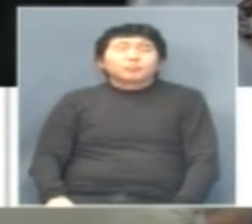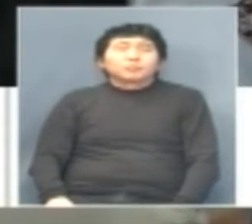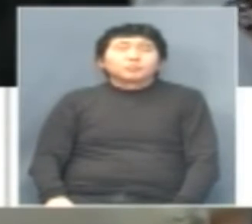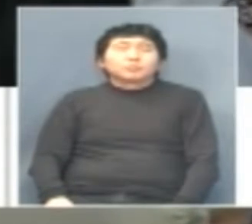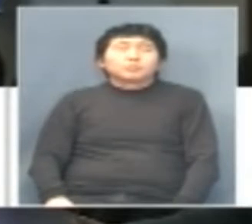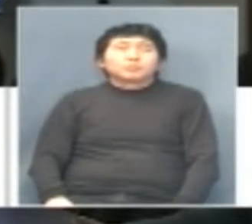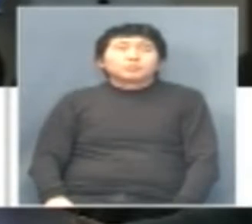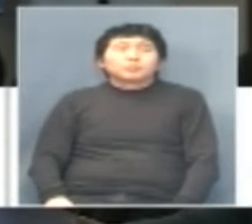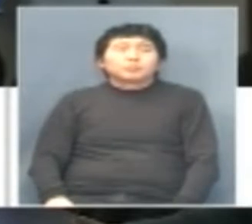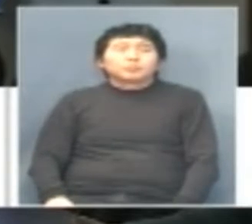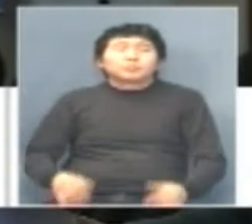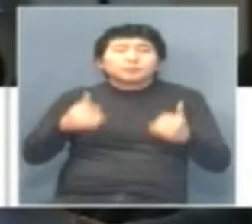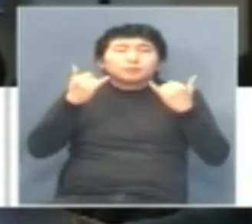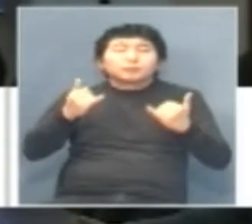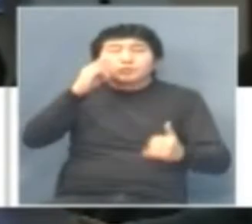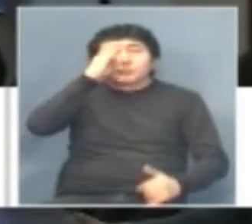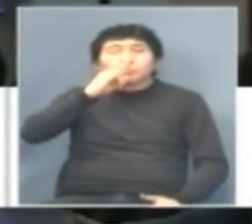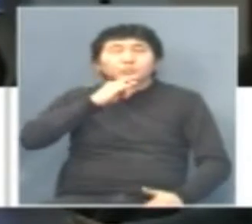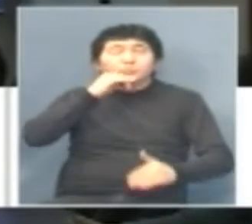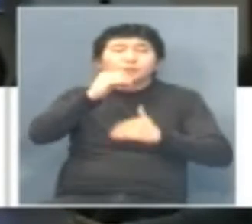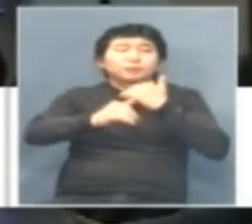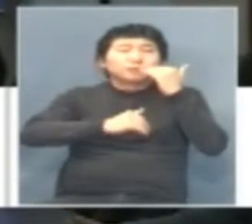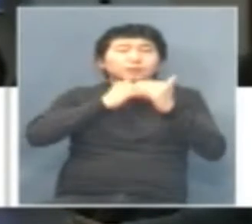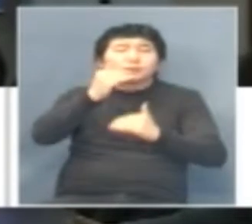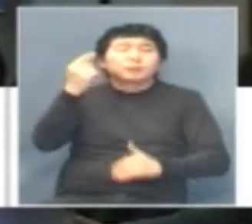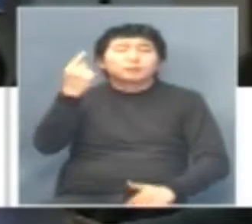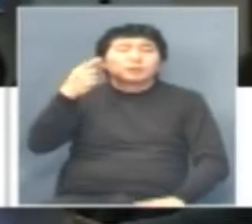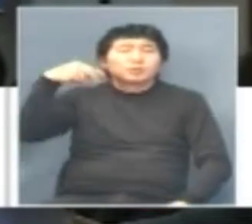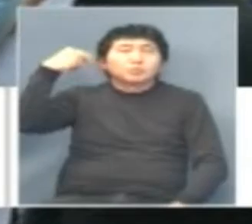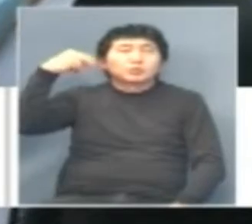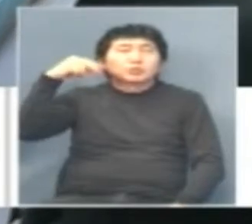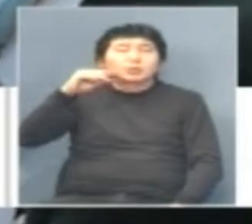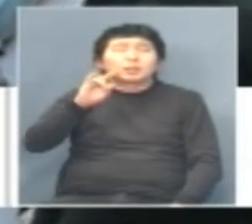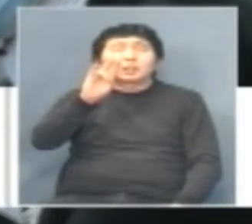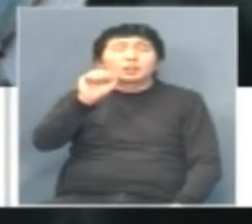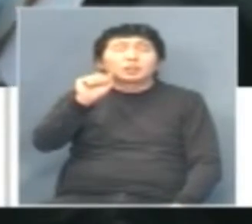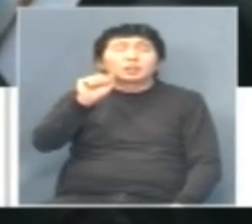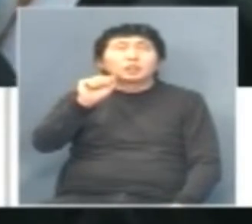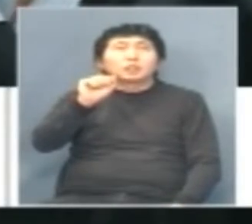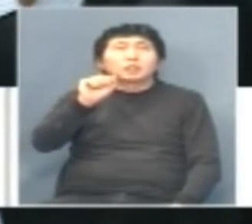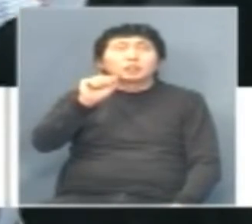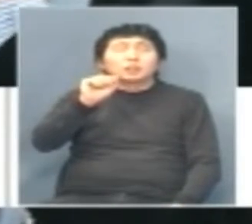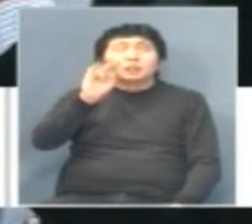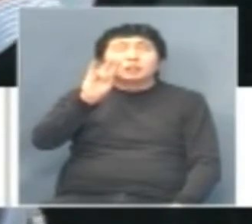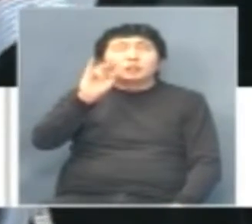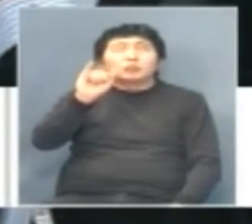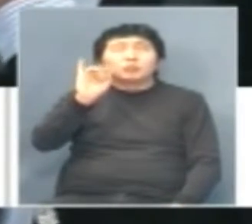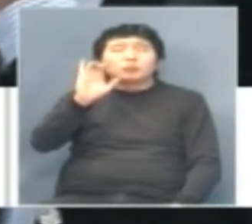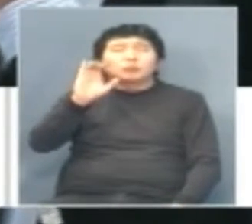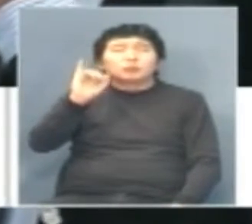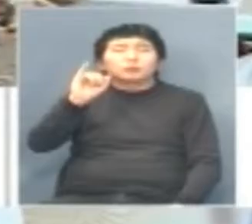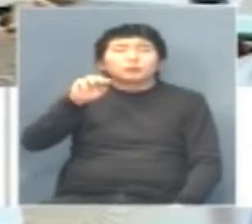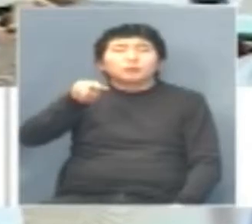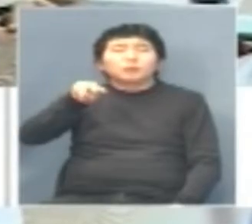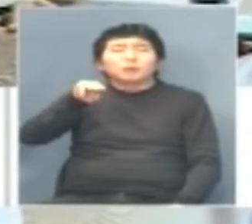айтты. Қазіргі Қазақстанның жетістіктері еліміздің тұңғыш президенті Нұрсұлтан Әбішұлы Назарбаевтың атымен тығыз байланысты екені